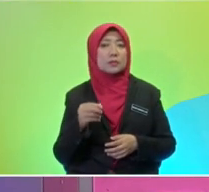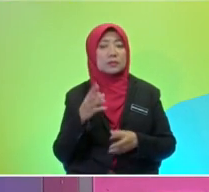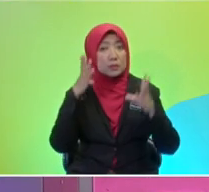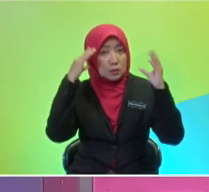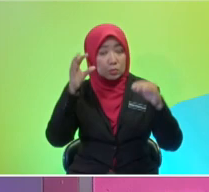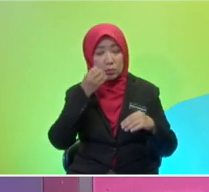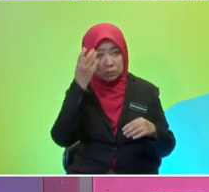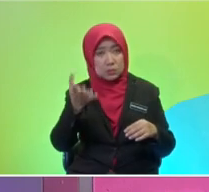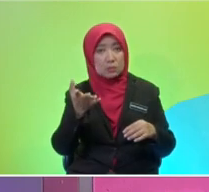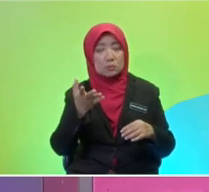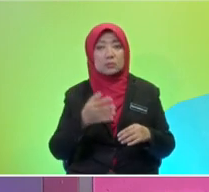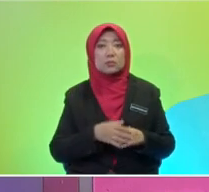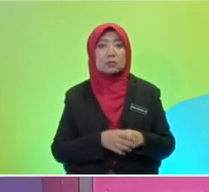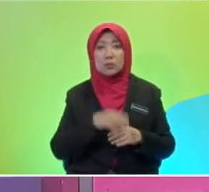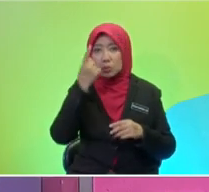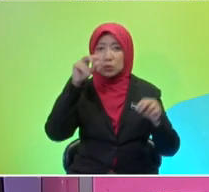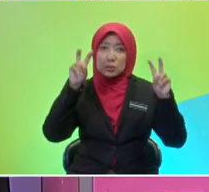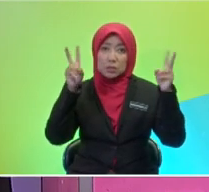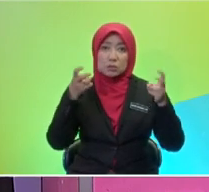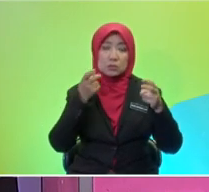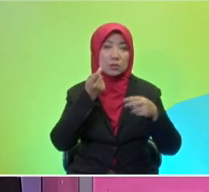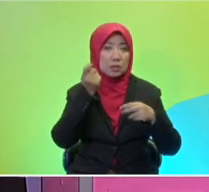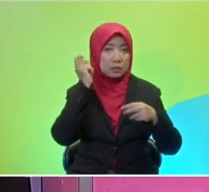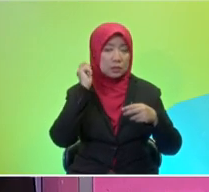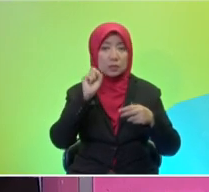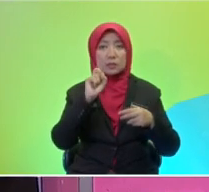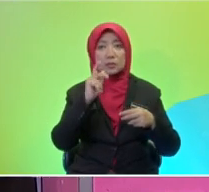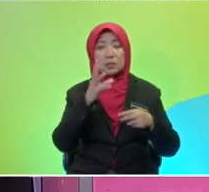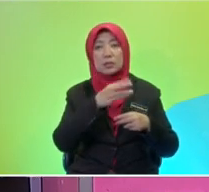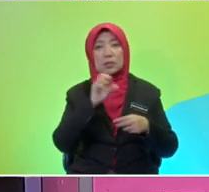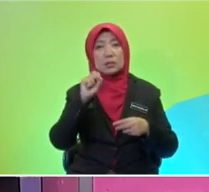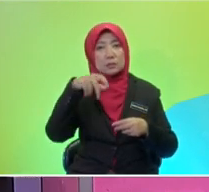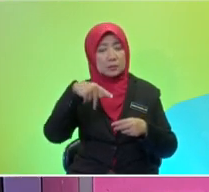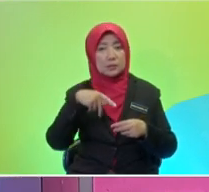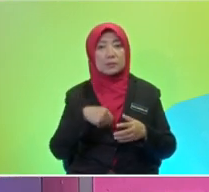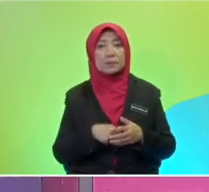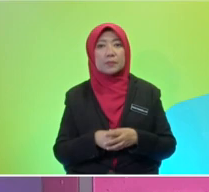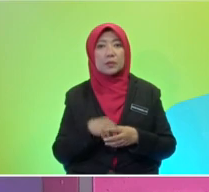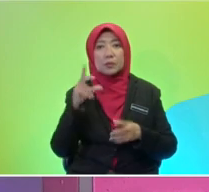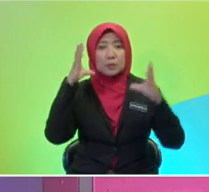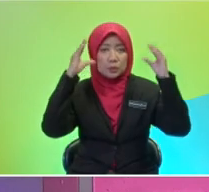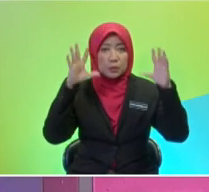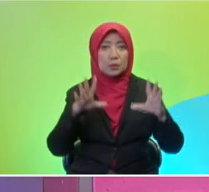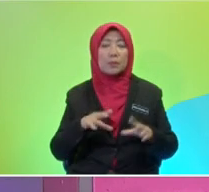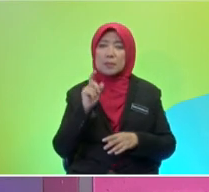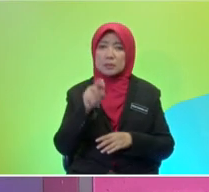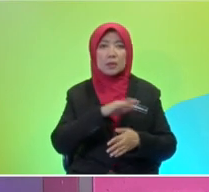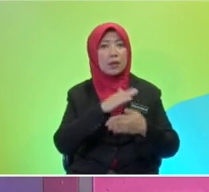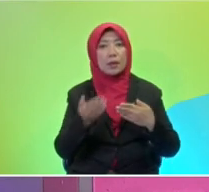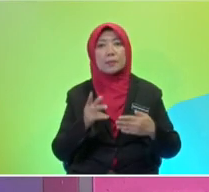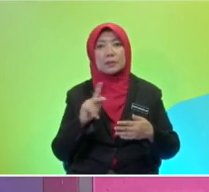di sini untuk tajuk yang tadi untuk SK dan SPBU menghabiskan